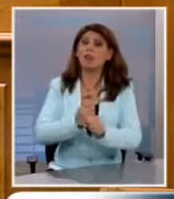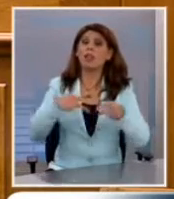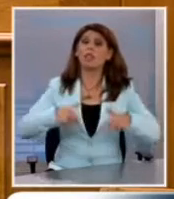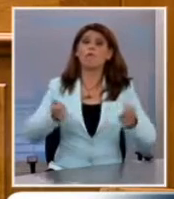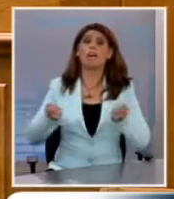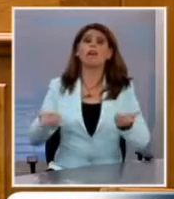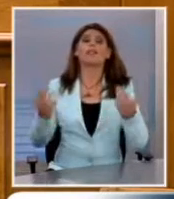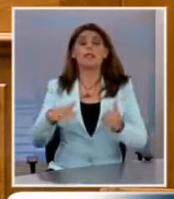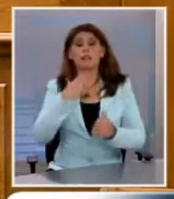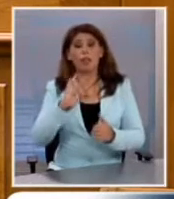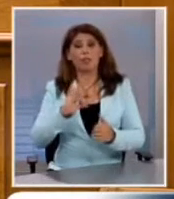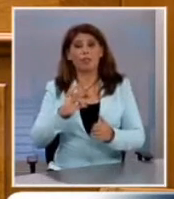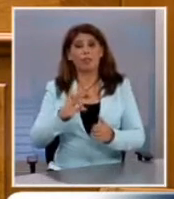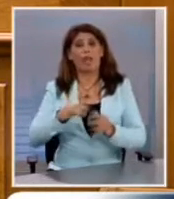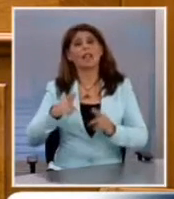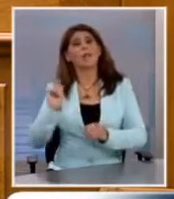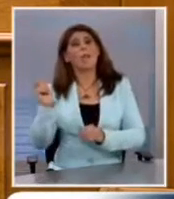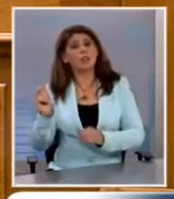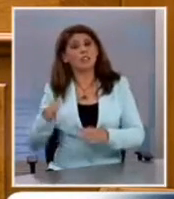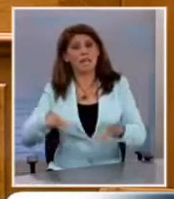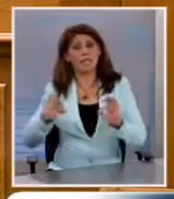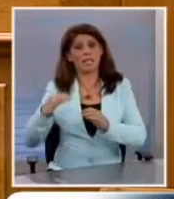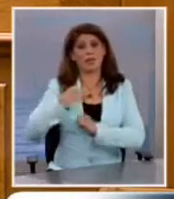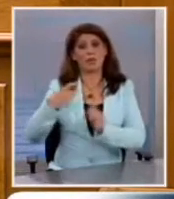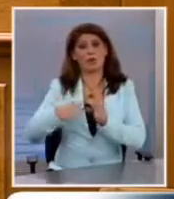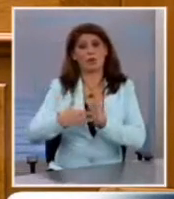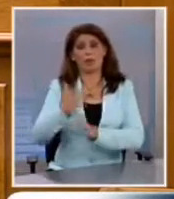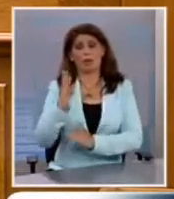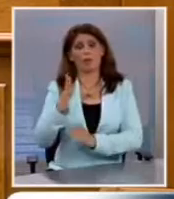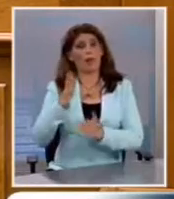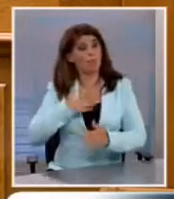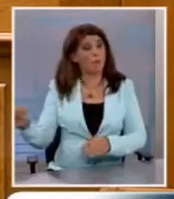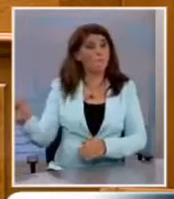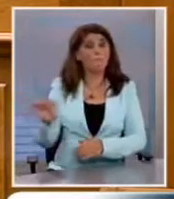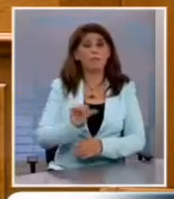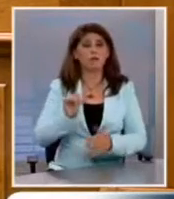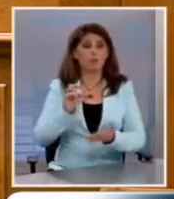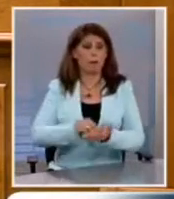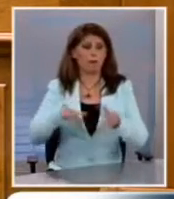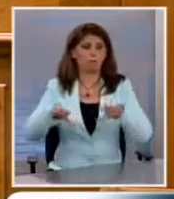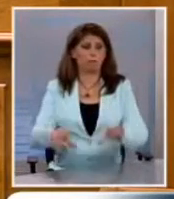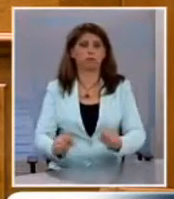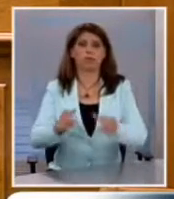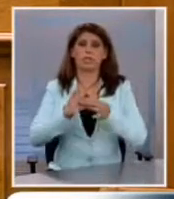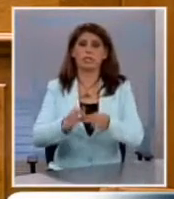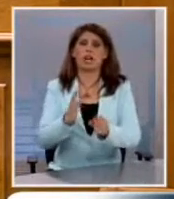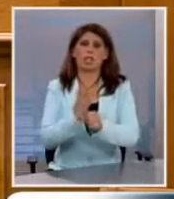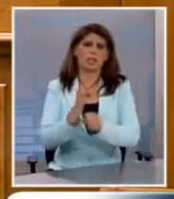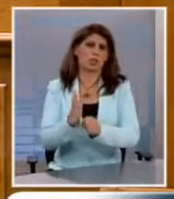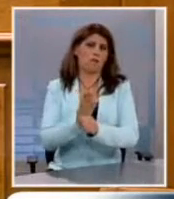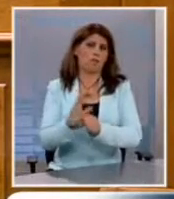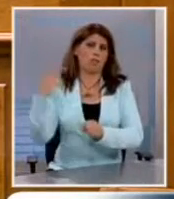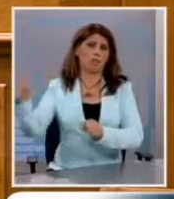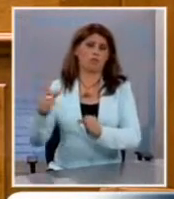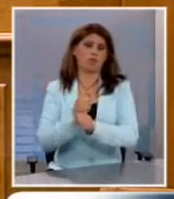ξεκίνησε τον Ιανουάριο του 2015 και θέλουν να επανέλθουν για να συνεχίσουν το καταστροφικό τους έργο, το οποίο είναι υπεύθυνο